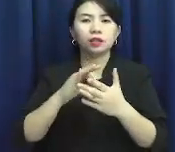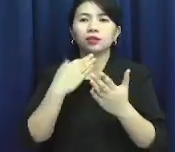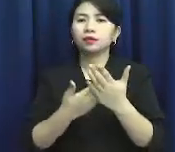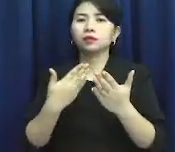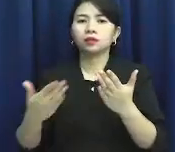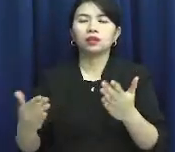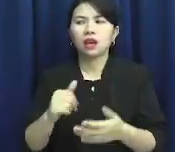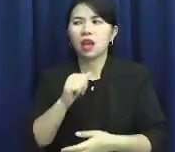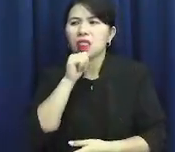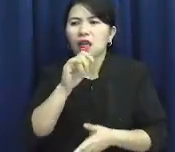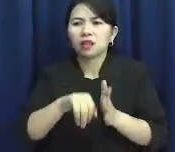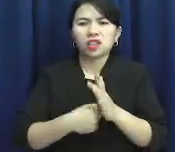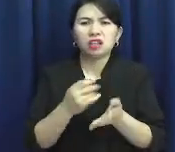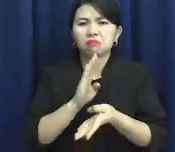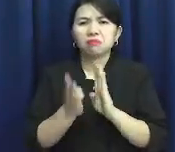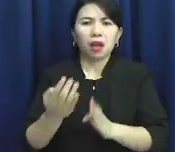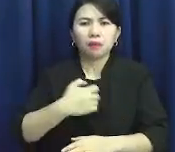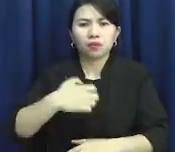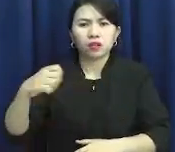emotional, but also,